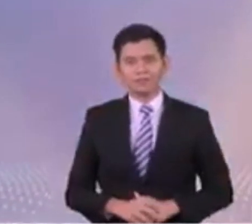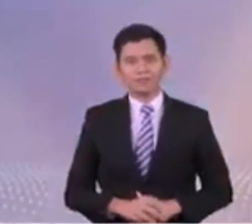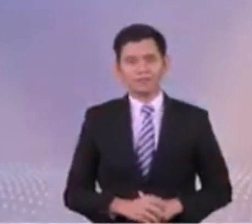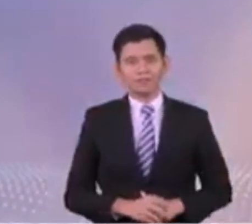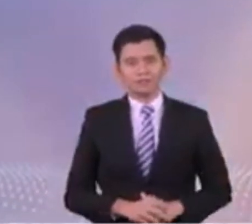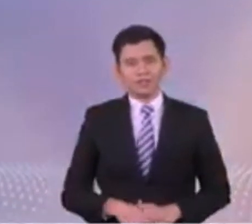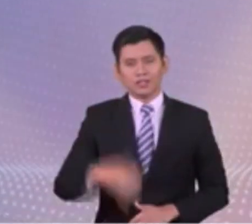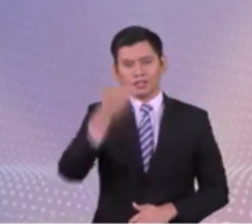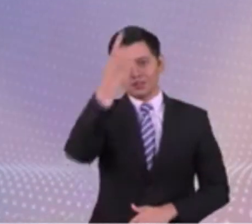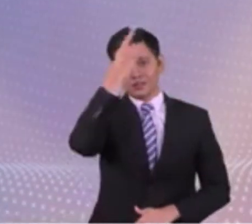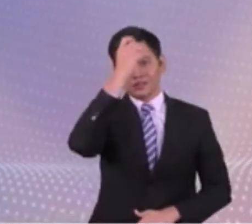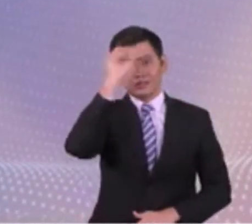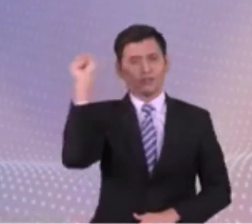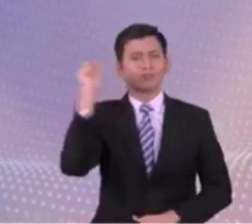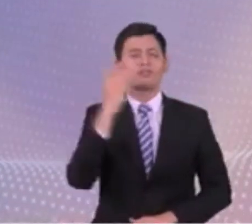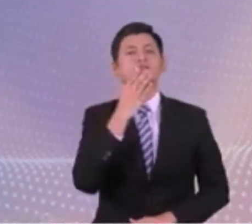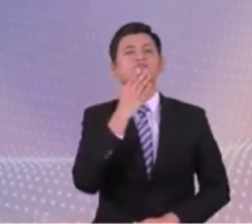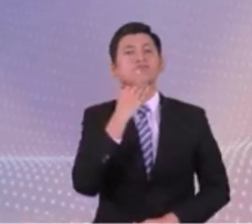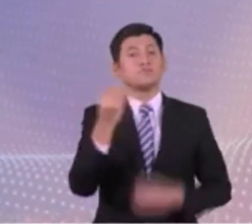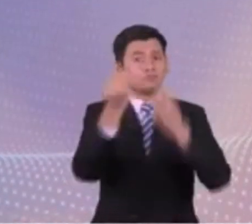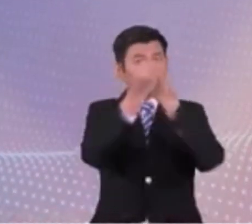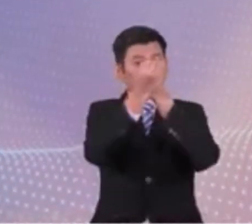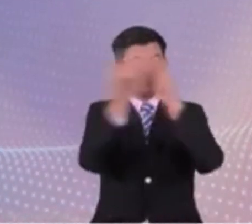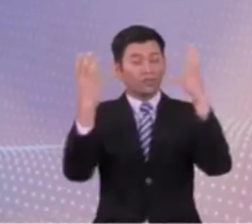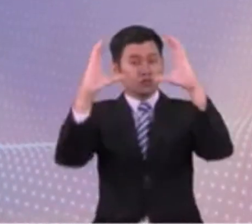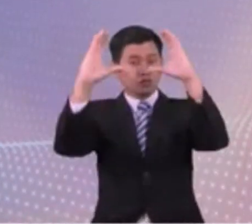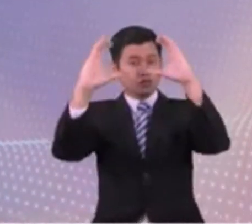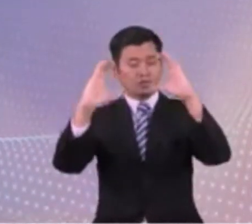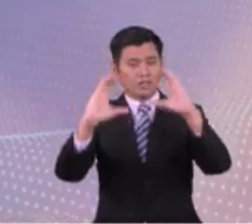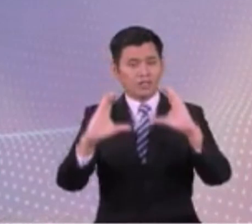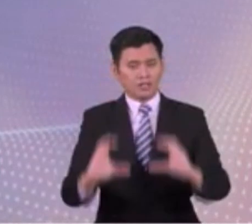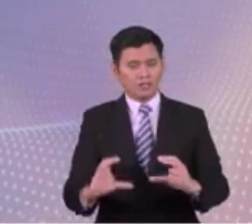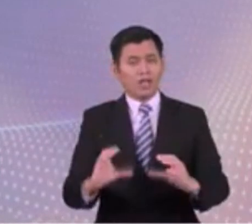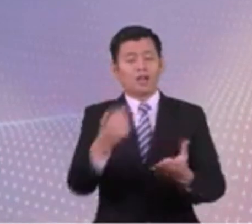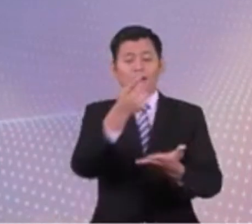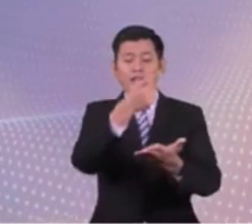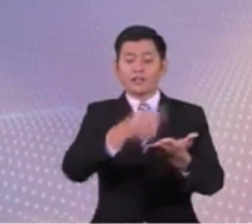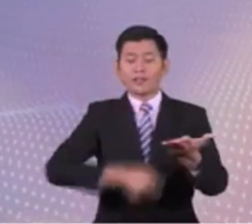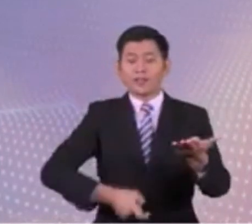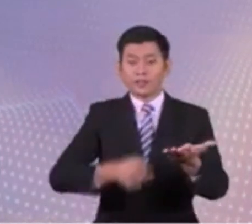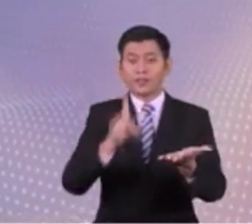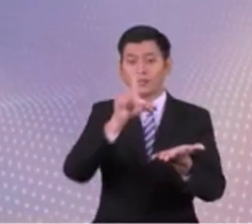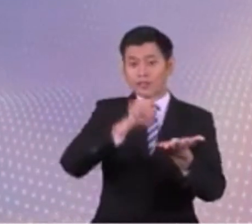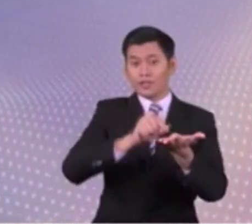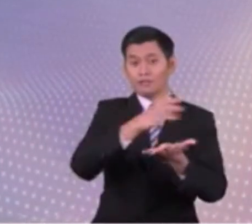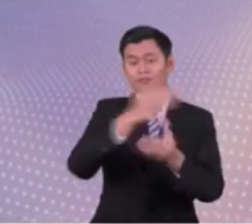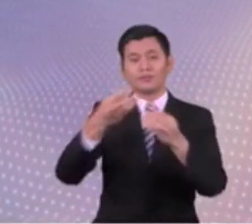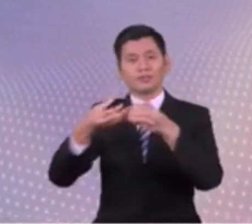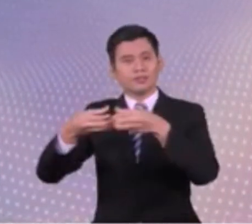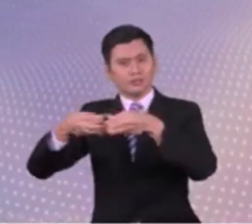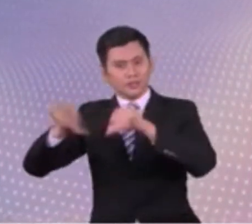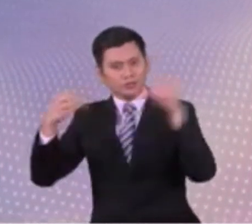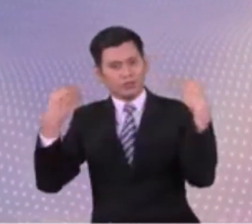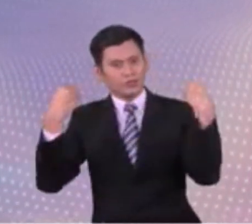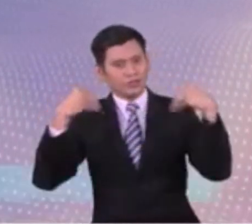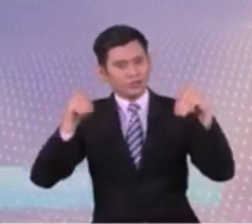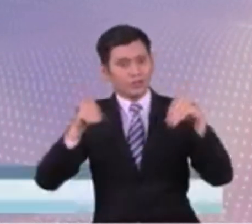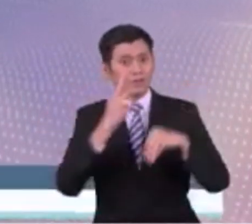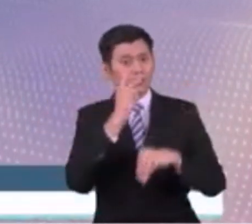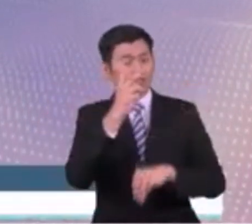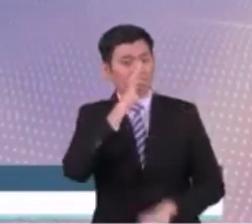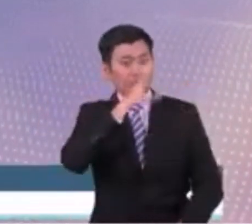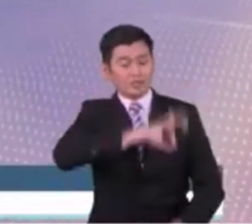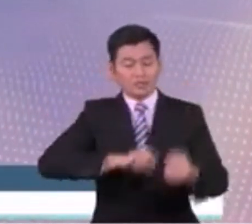Dalam pada itu, Datuk Seri Anwar memaklumkan langkah pengapungan harga ayam dan telur di pasaran bagi memastikan